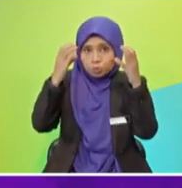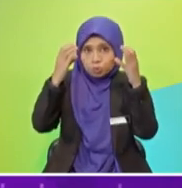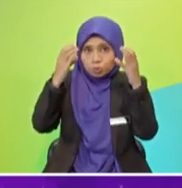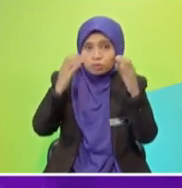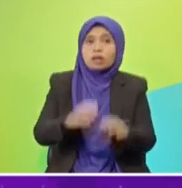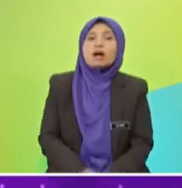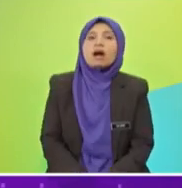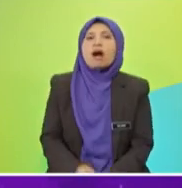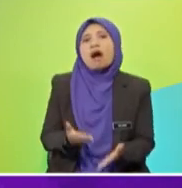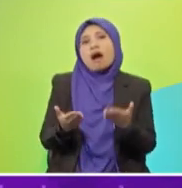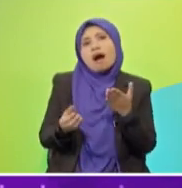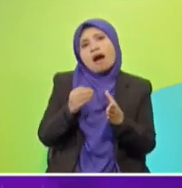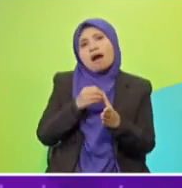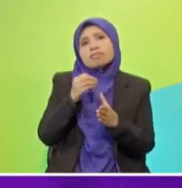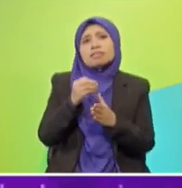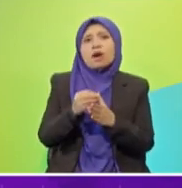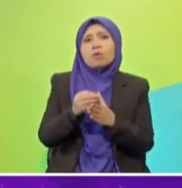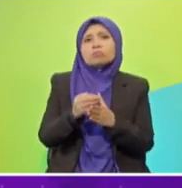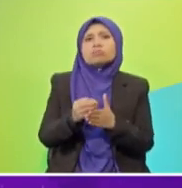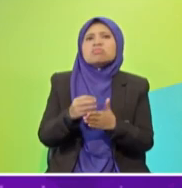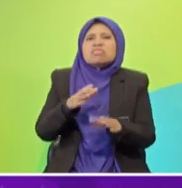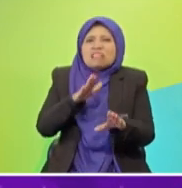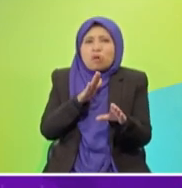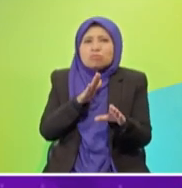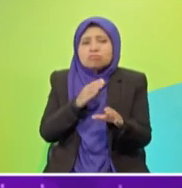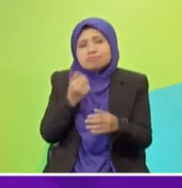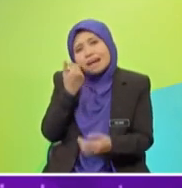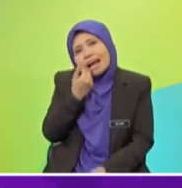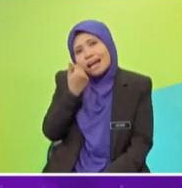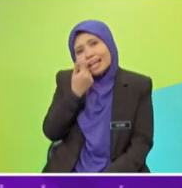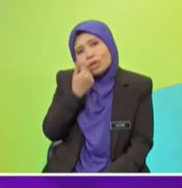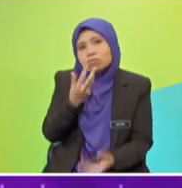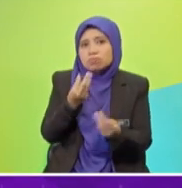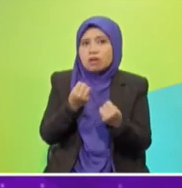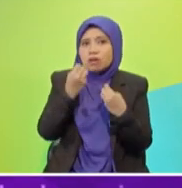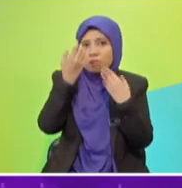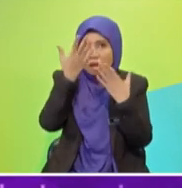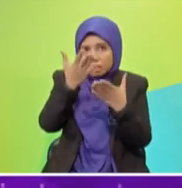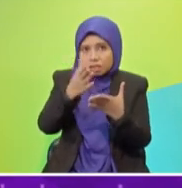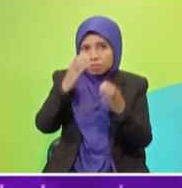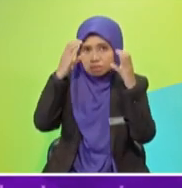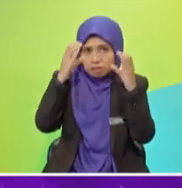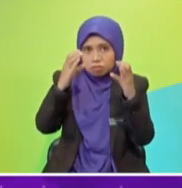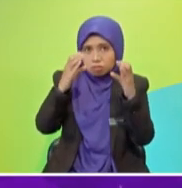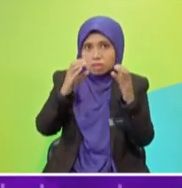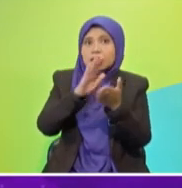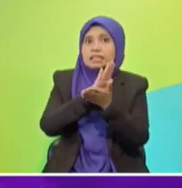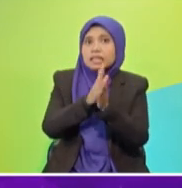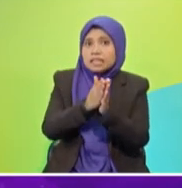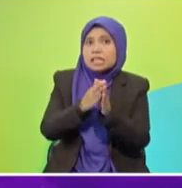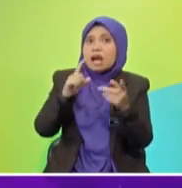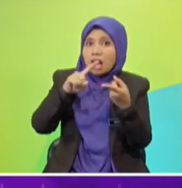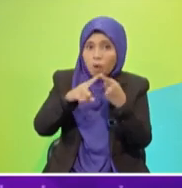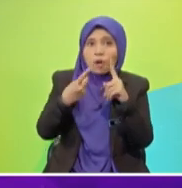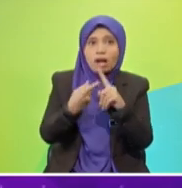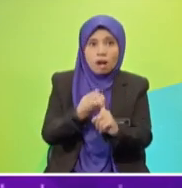kadang-kadang Kak murid-murid nih dia malu enggak begitu dia akan begitu kawan dia tapi kau ada yang akan bagi